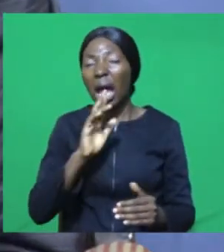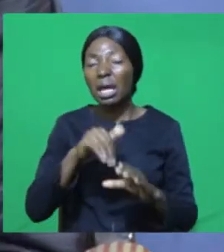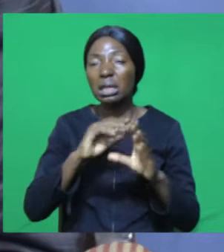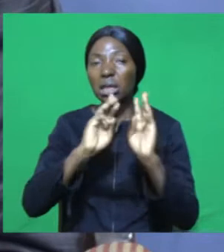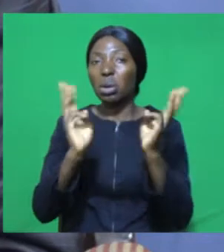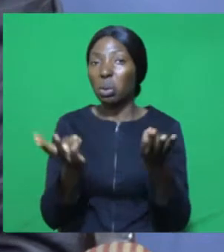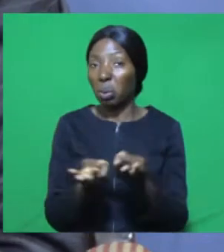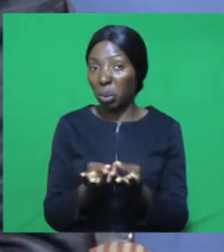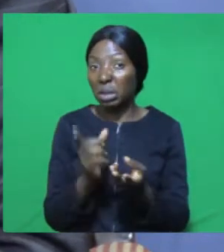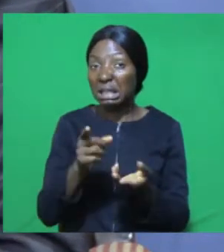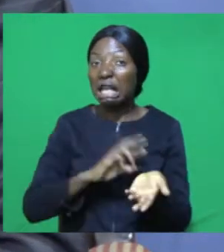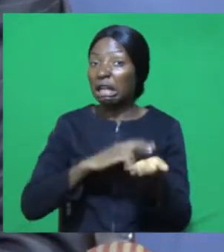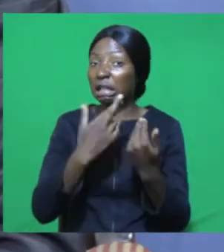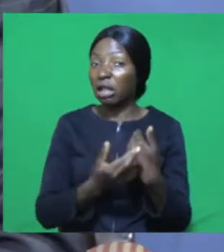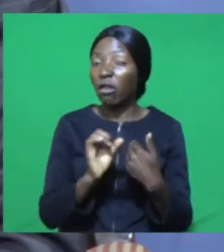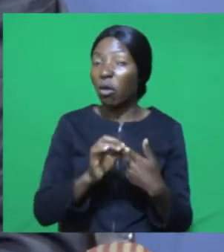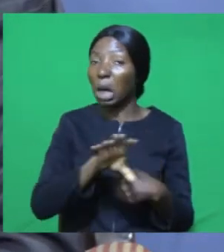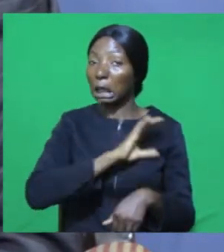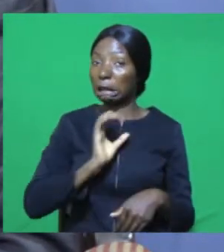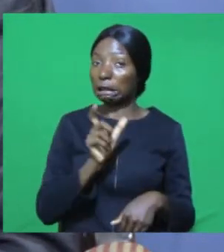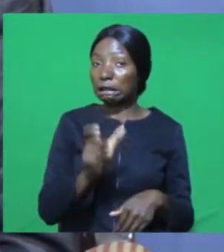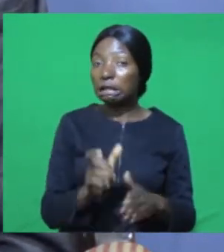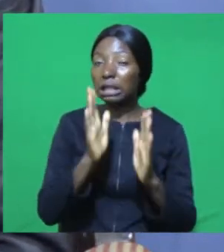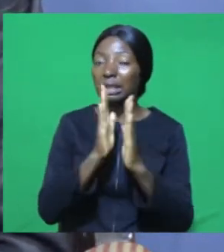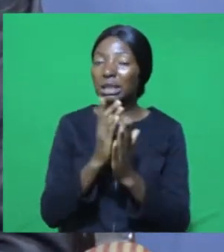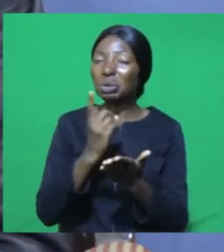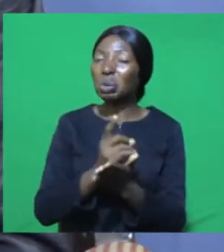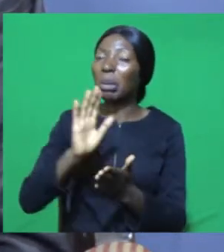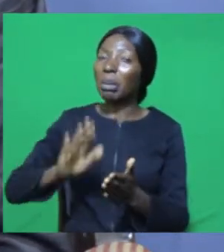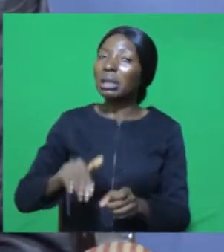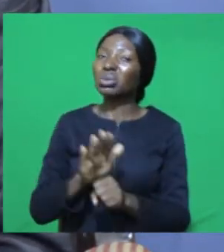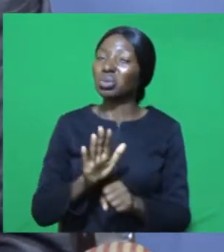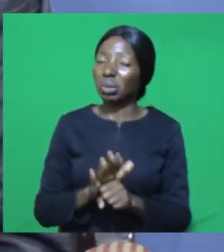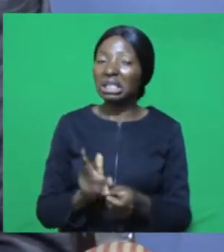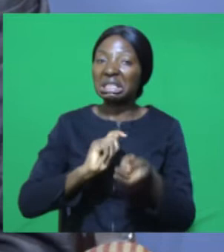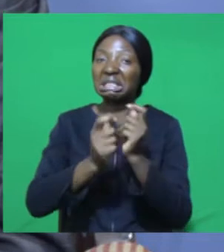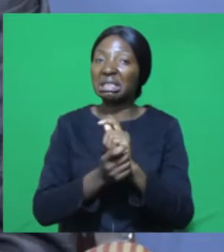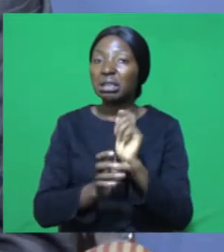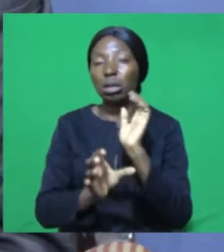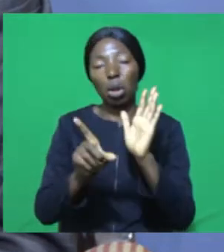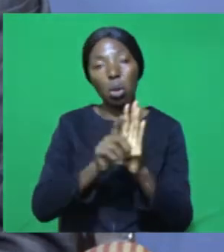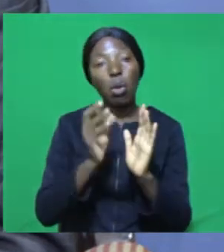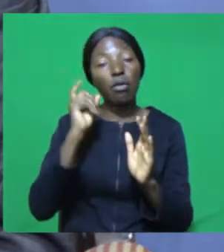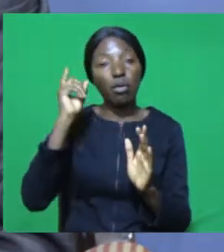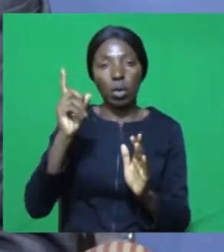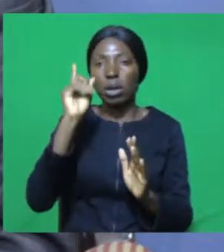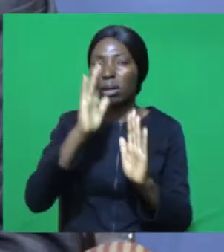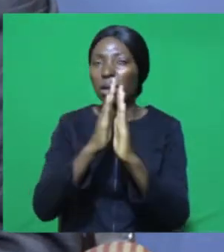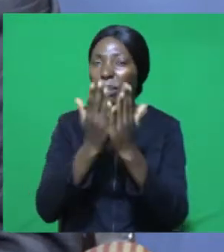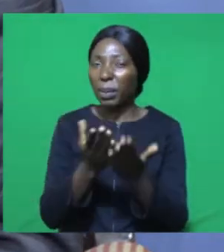result yenhoroondo yethe Christian Church mumazuva ayo emadark ages. Bhaibheri riri kuisa pachena